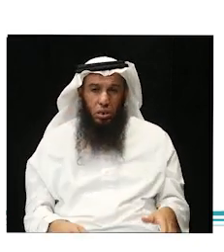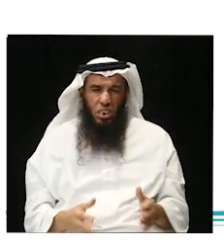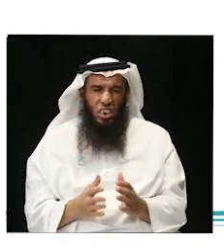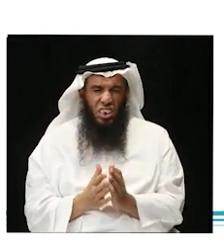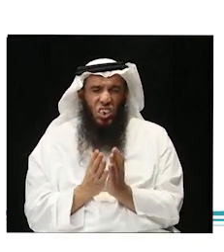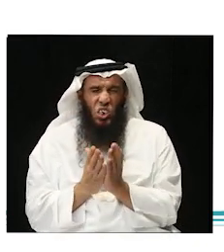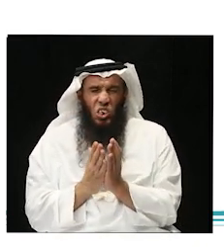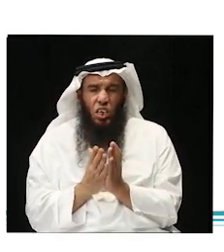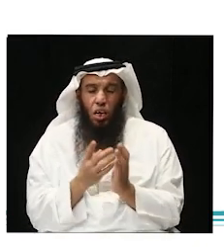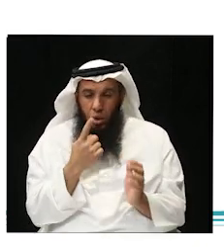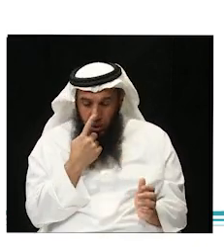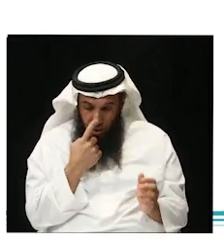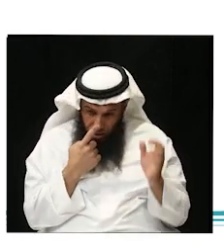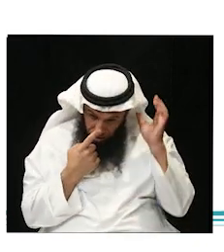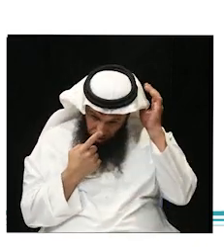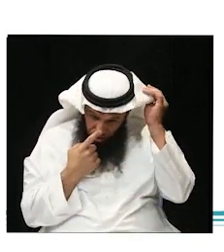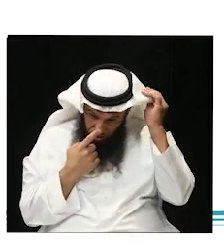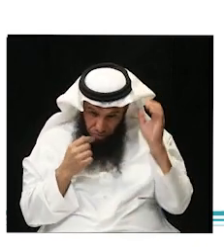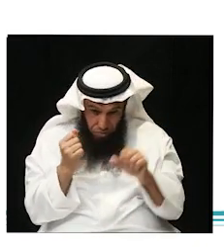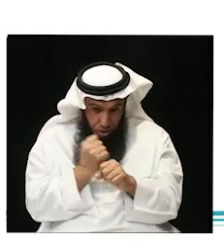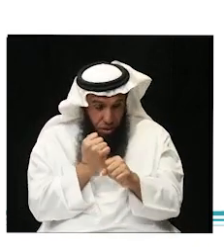1،